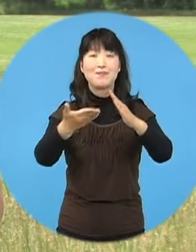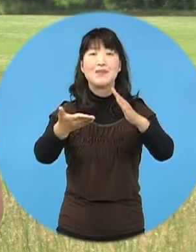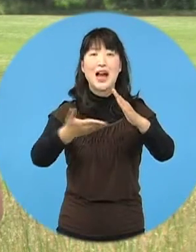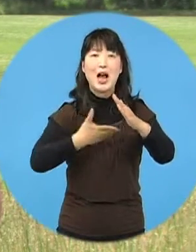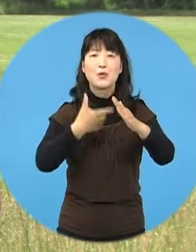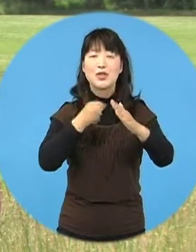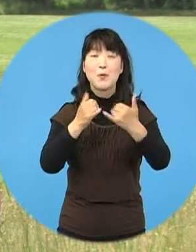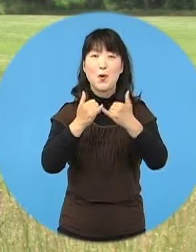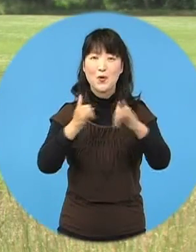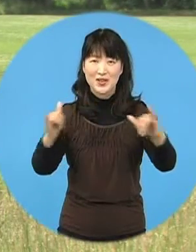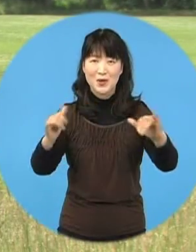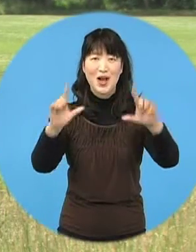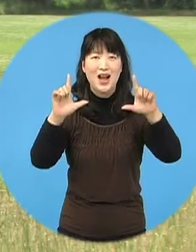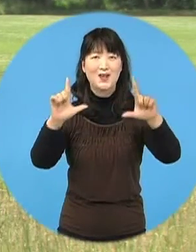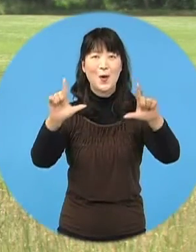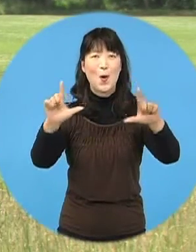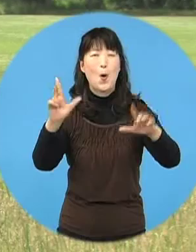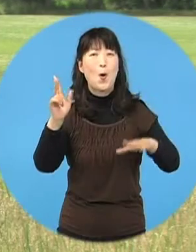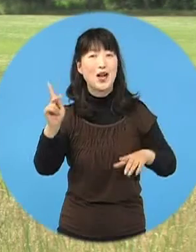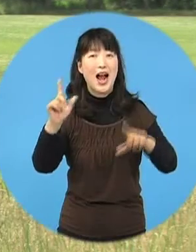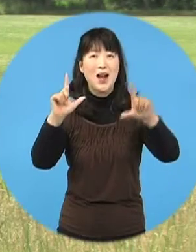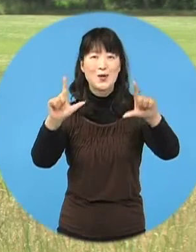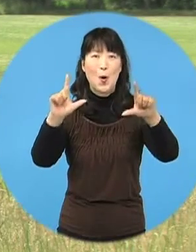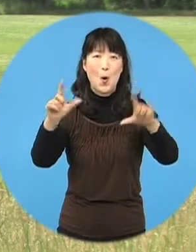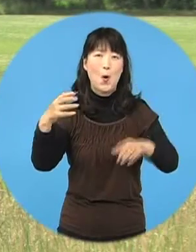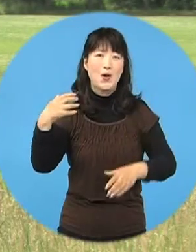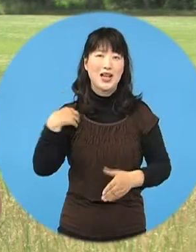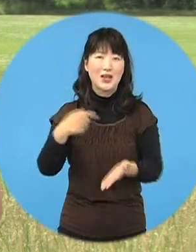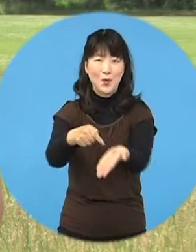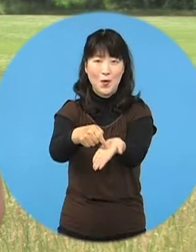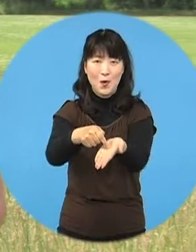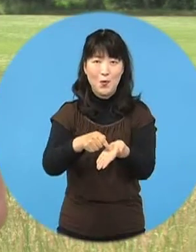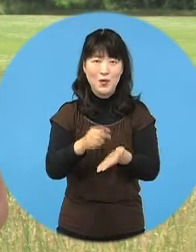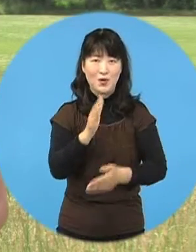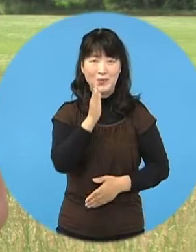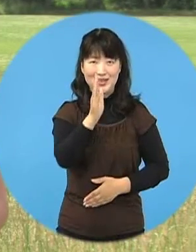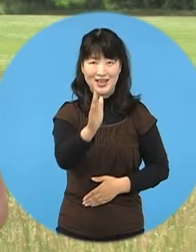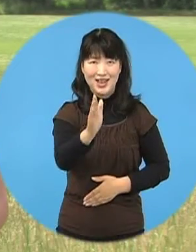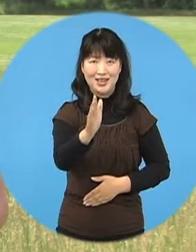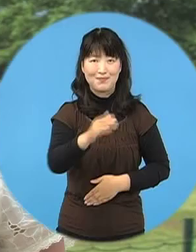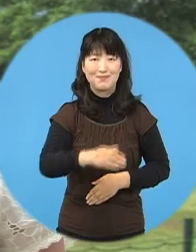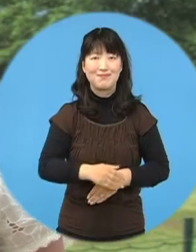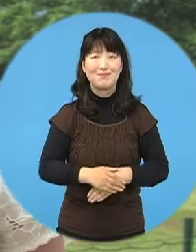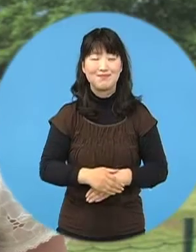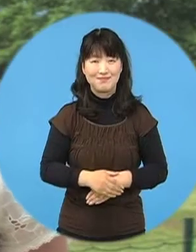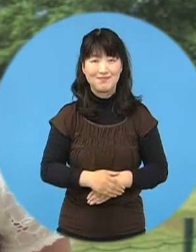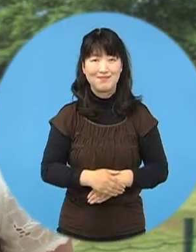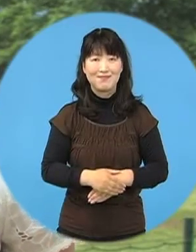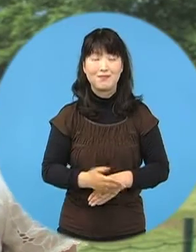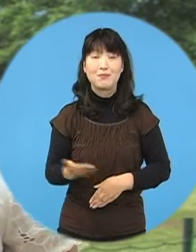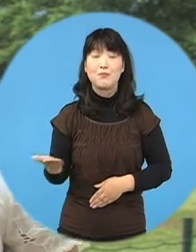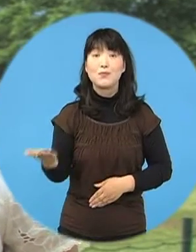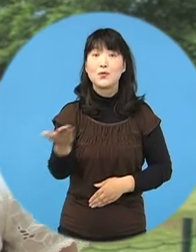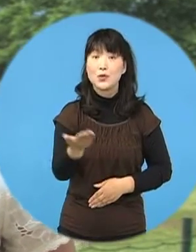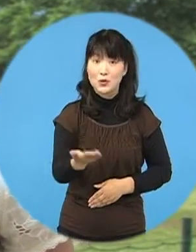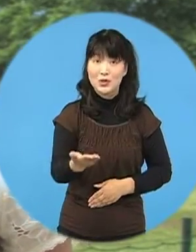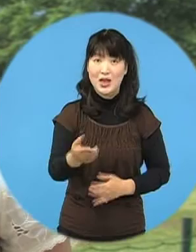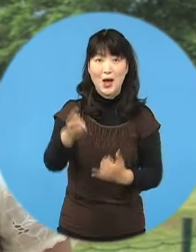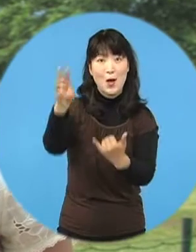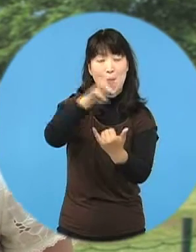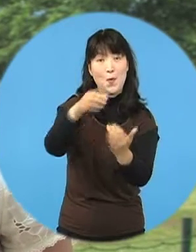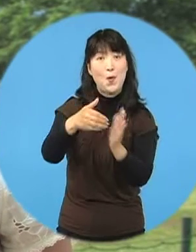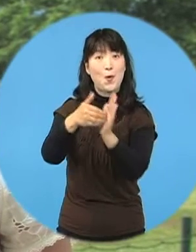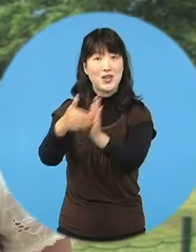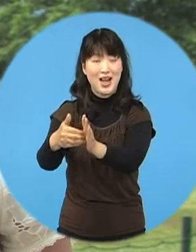望の方は、広報課広報担当へお申し込みください。続いては